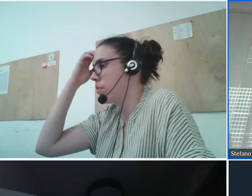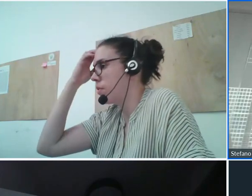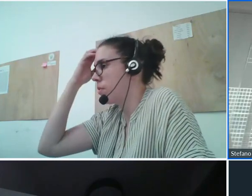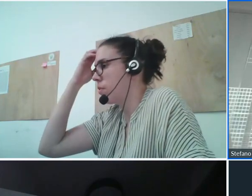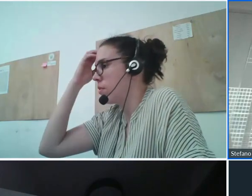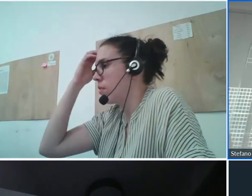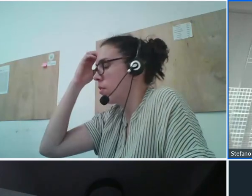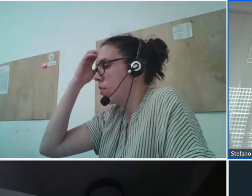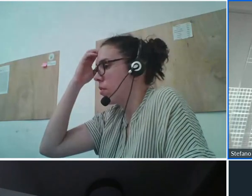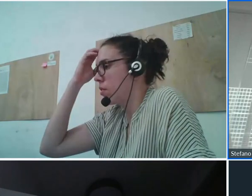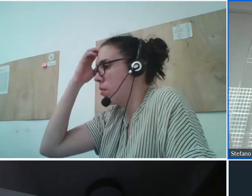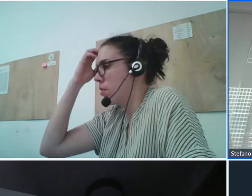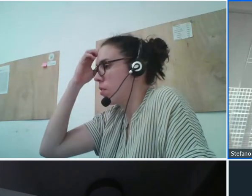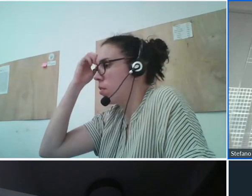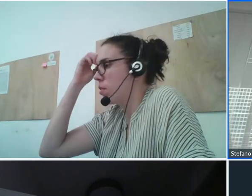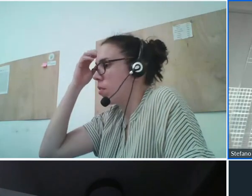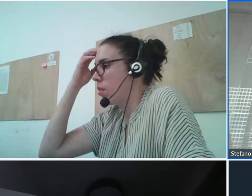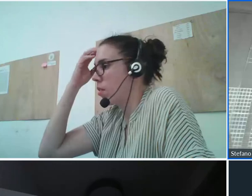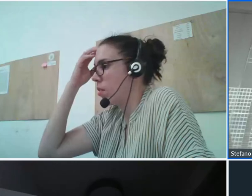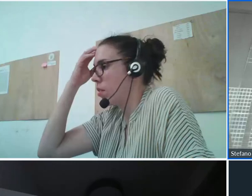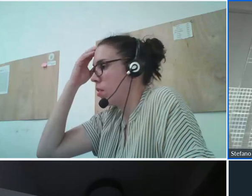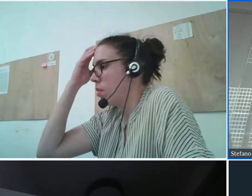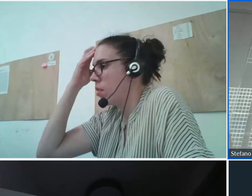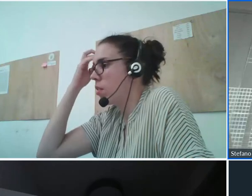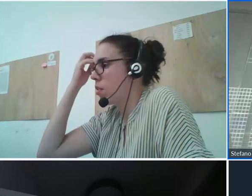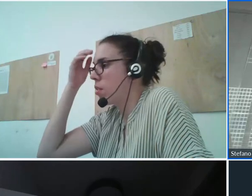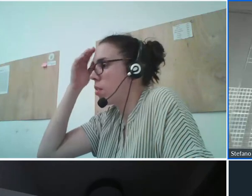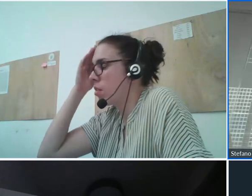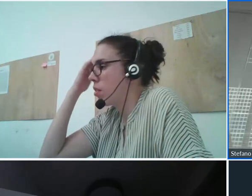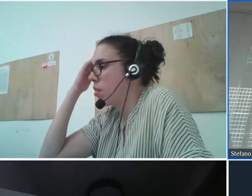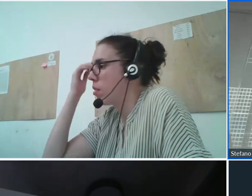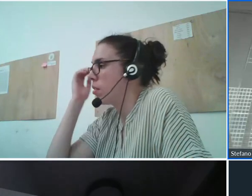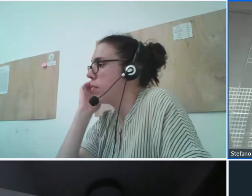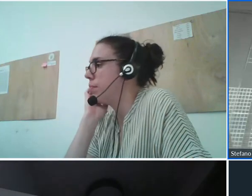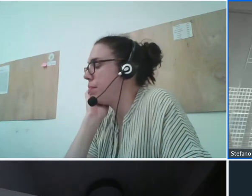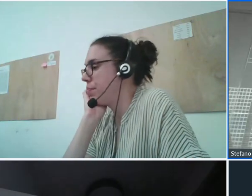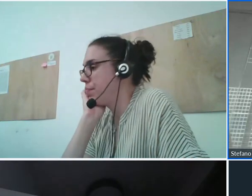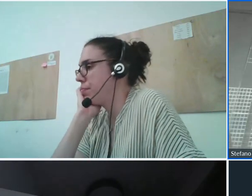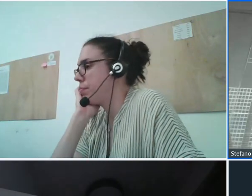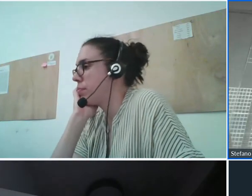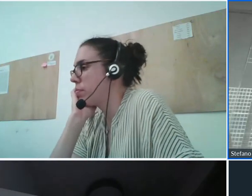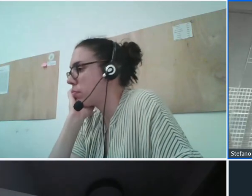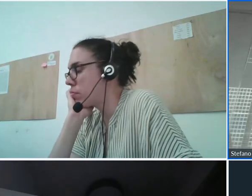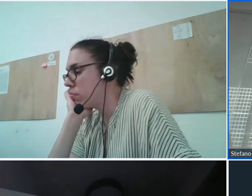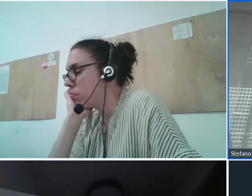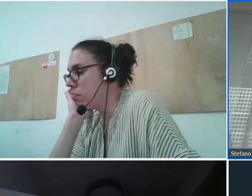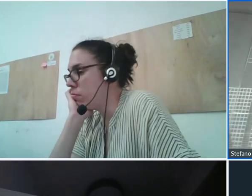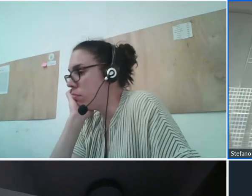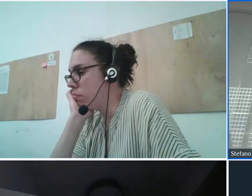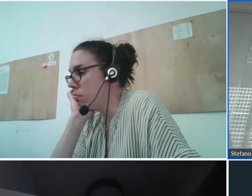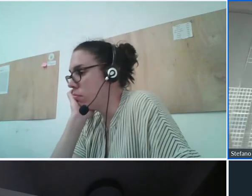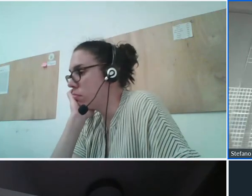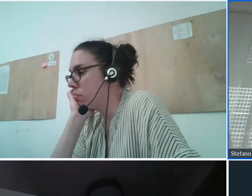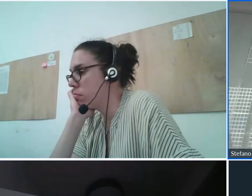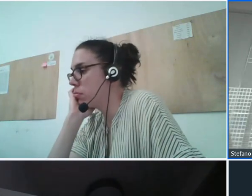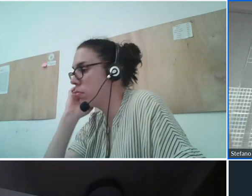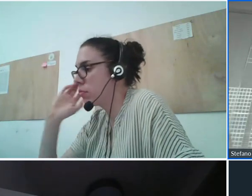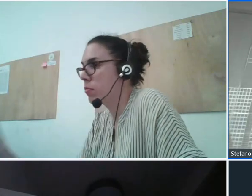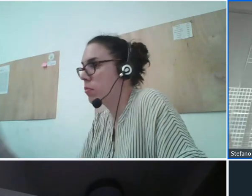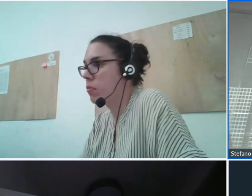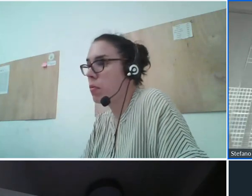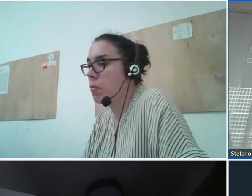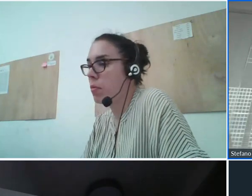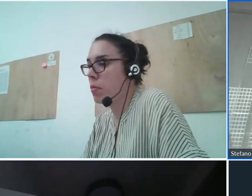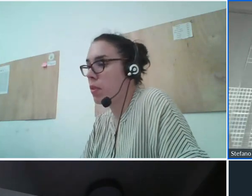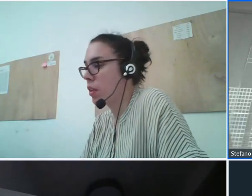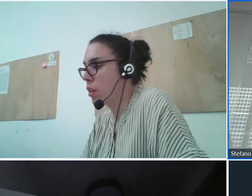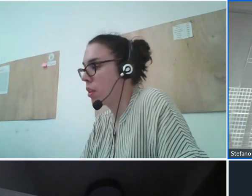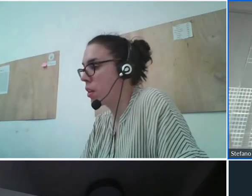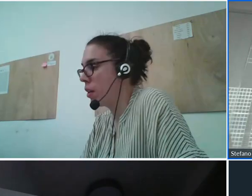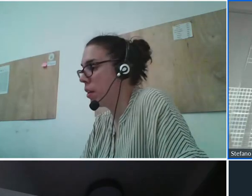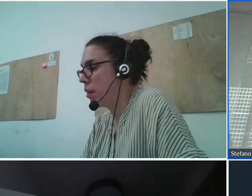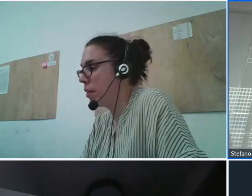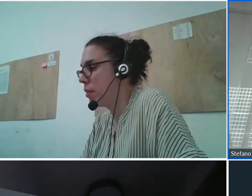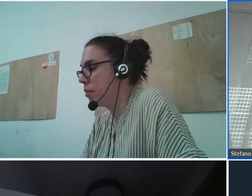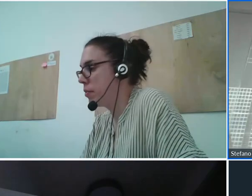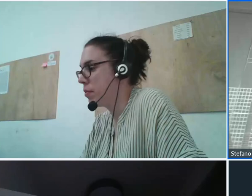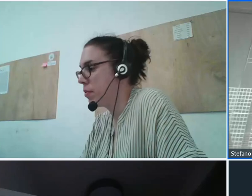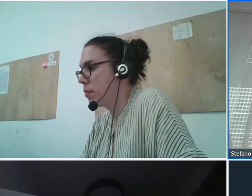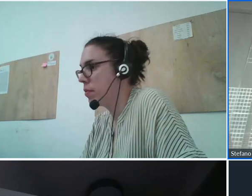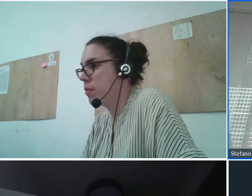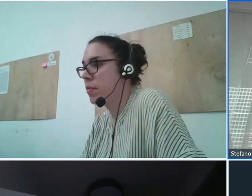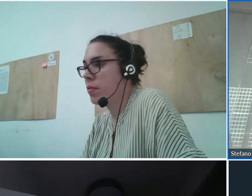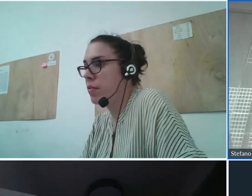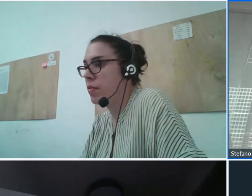mettilo pure nell'etichetta, mettilo nel manuale, cioè non ci sono problemi. È quello di cui parlava prima Laura, cioè deve